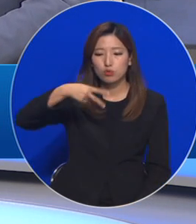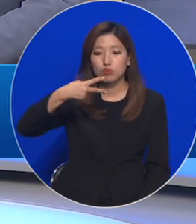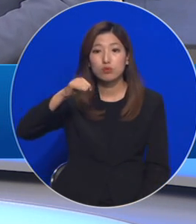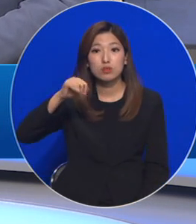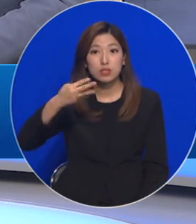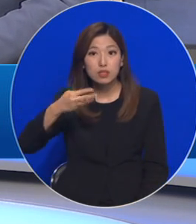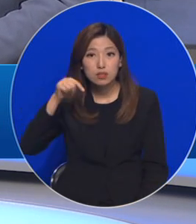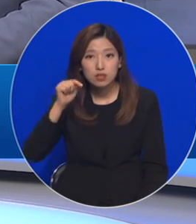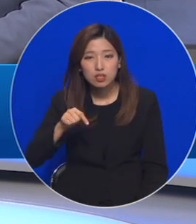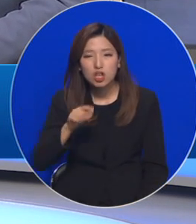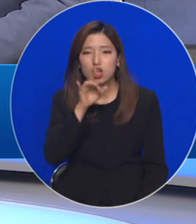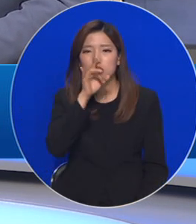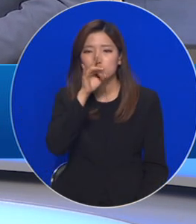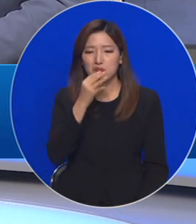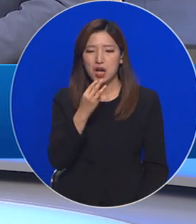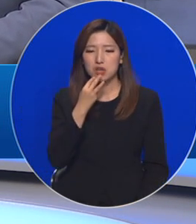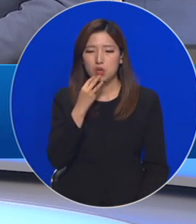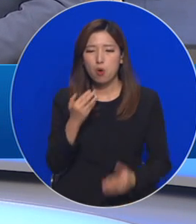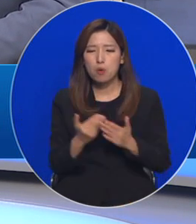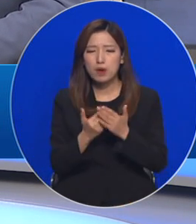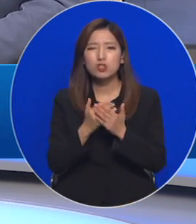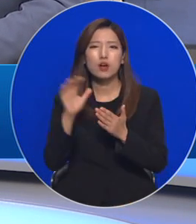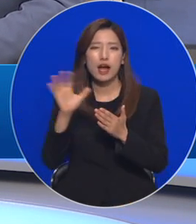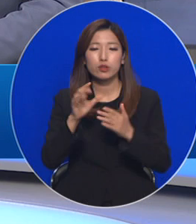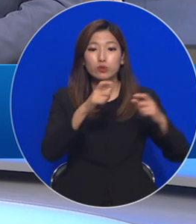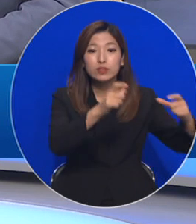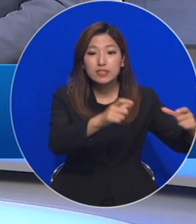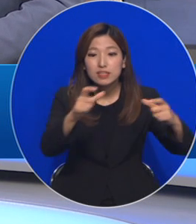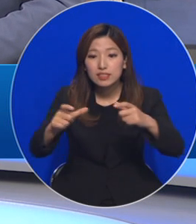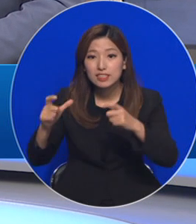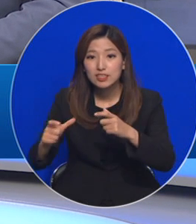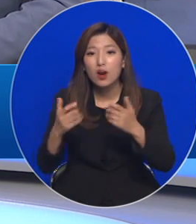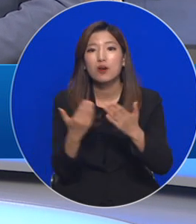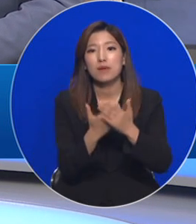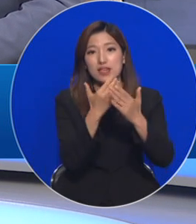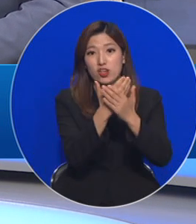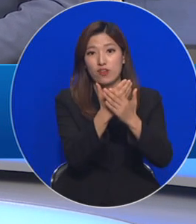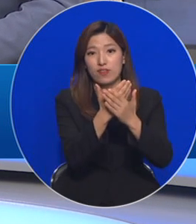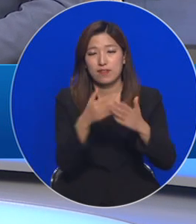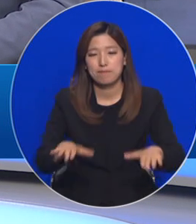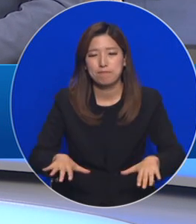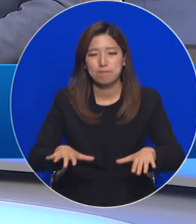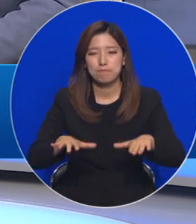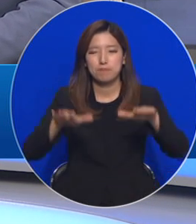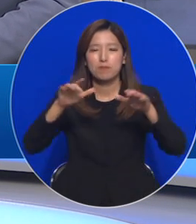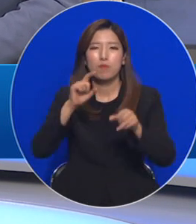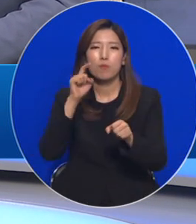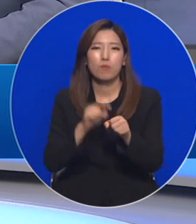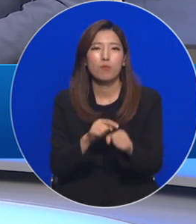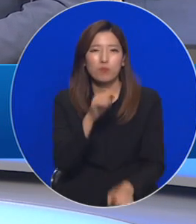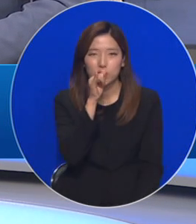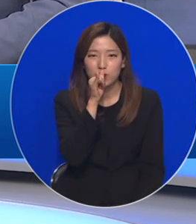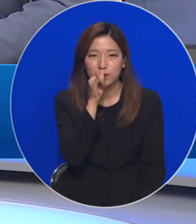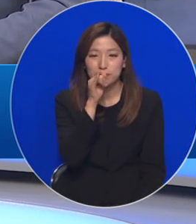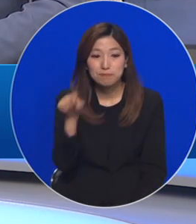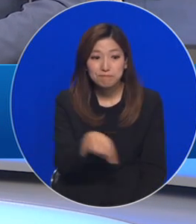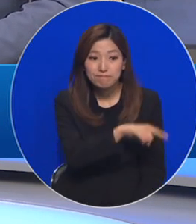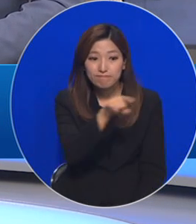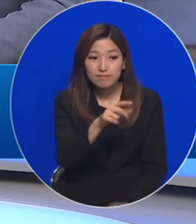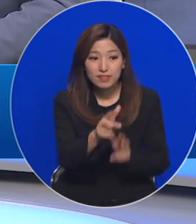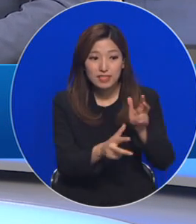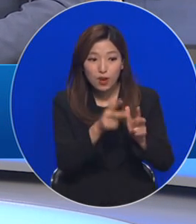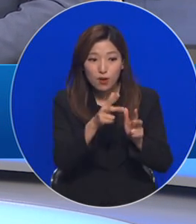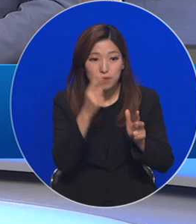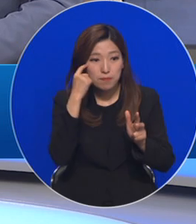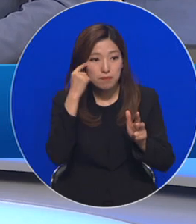밝혔습니다. 한국판 뉴딜은 국가 발전의 축을 지역으로 이동시키겠다는 의지를 담고 있다며 지역의 뉴딜 사업을